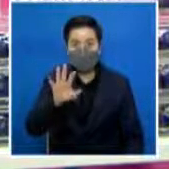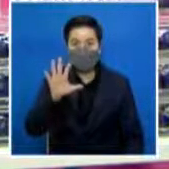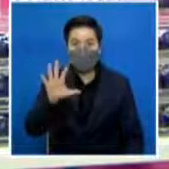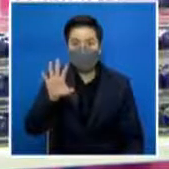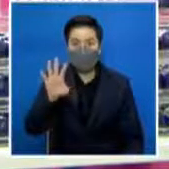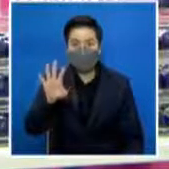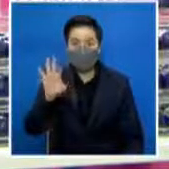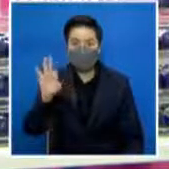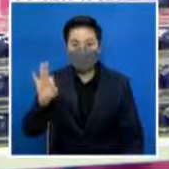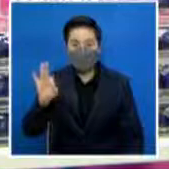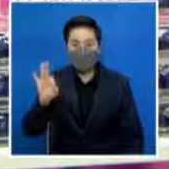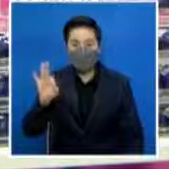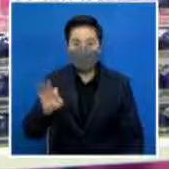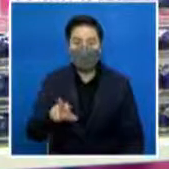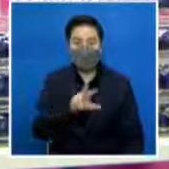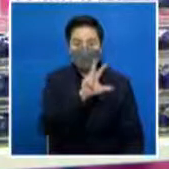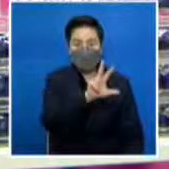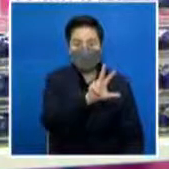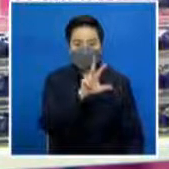3334549